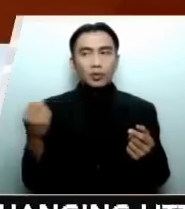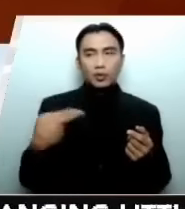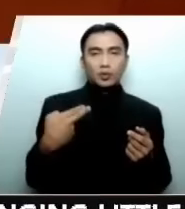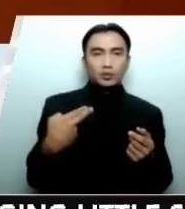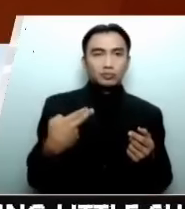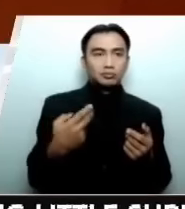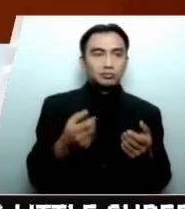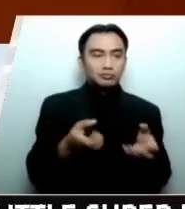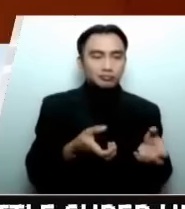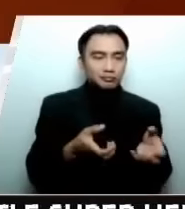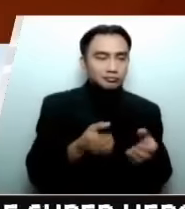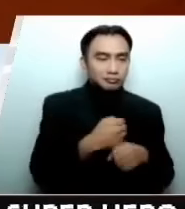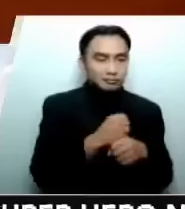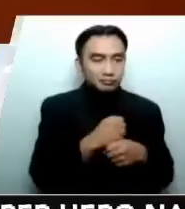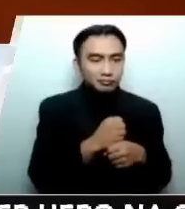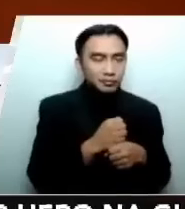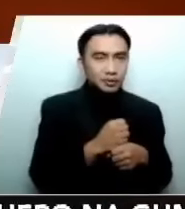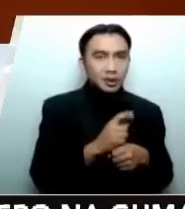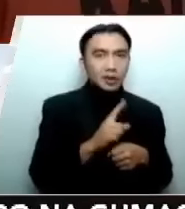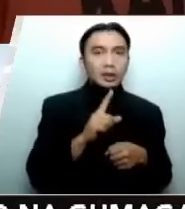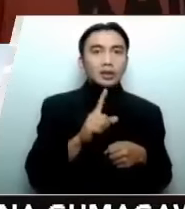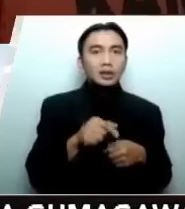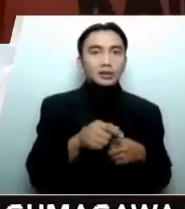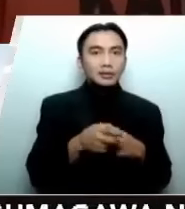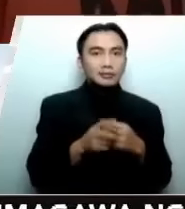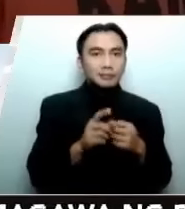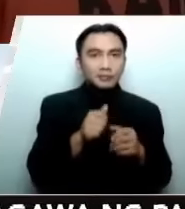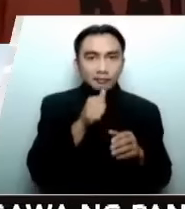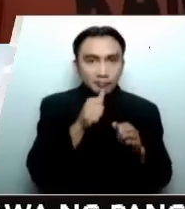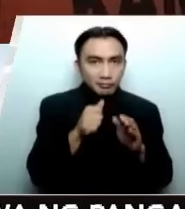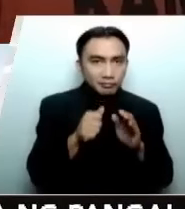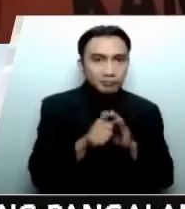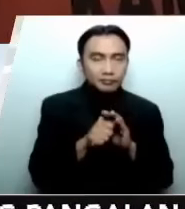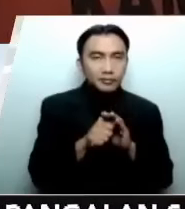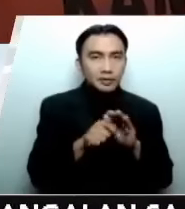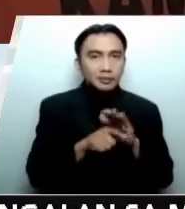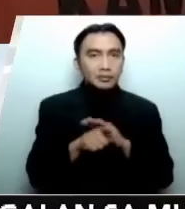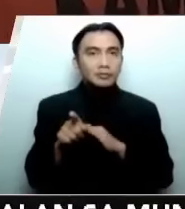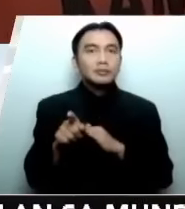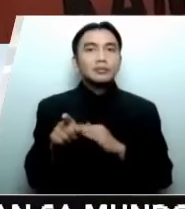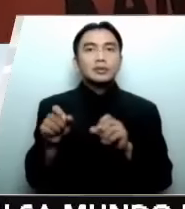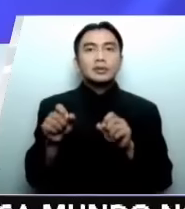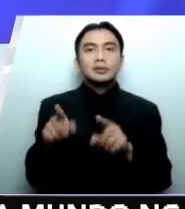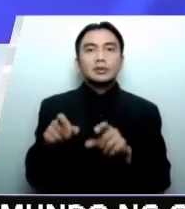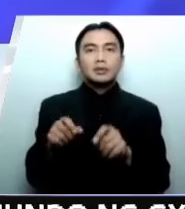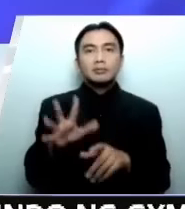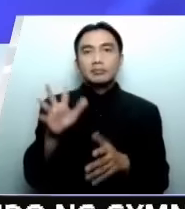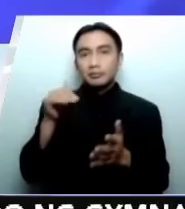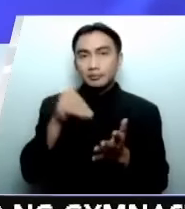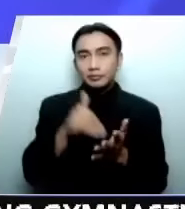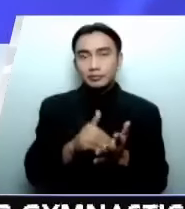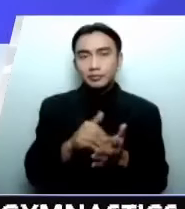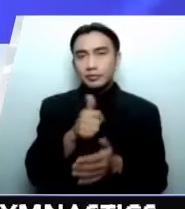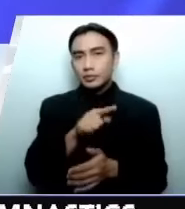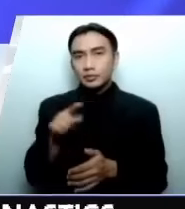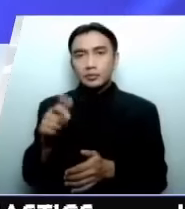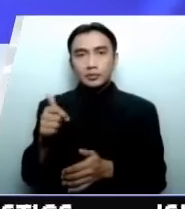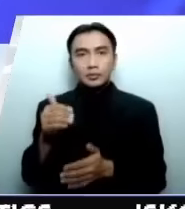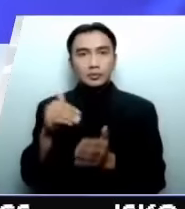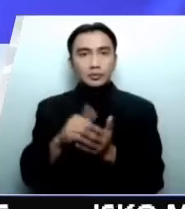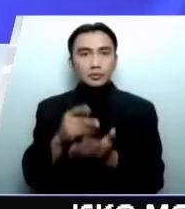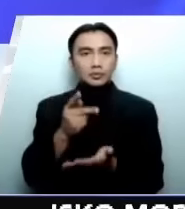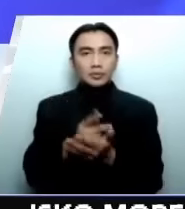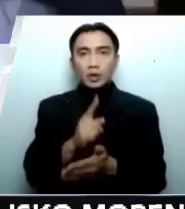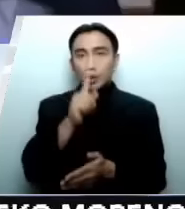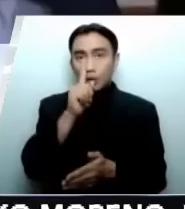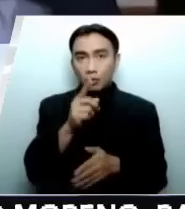planta. Ipinupuslit nila mga ito para ibenta sa halagang 5,000 hanggang 10,000 pesos kada piraso.